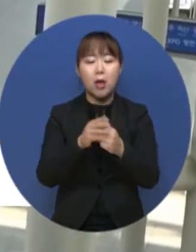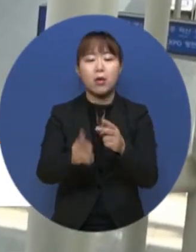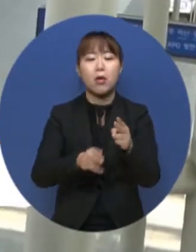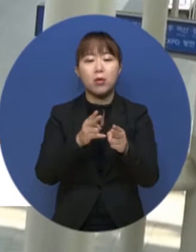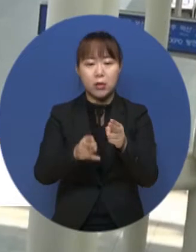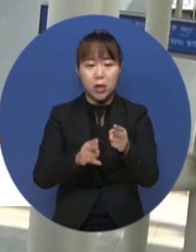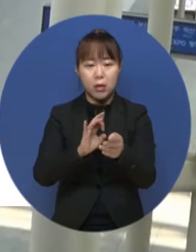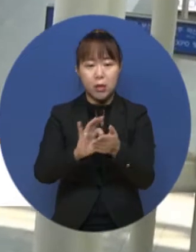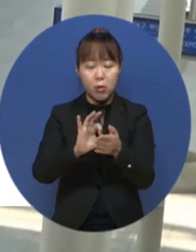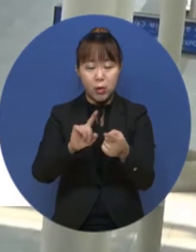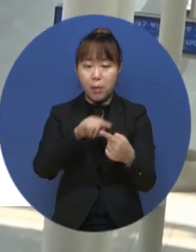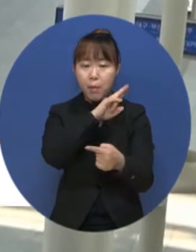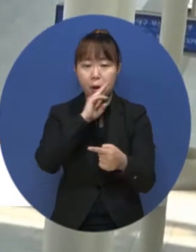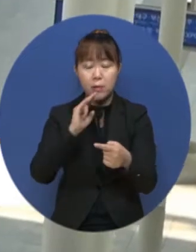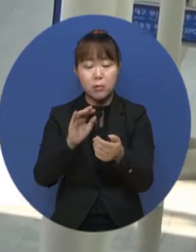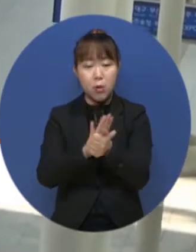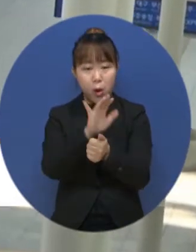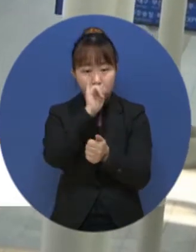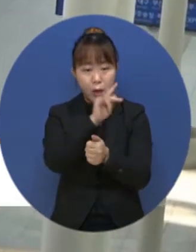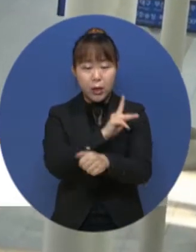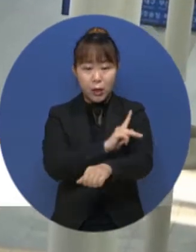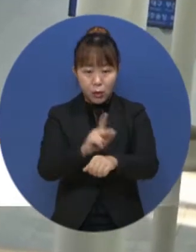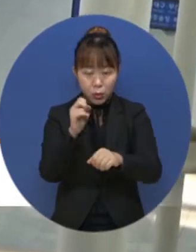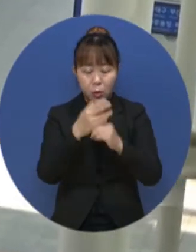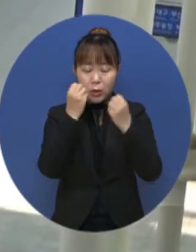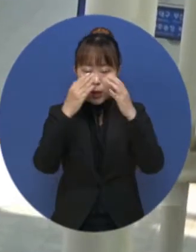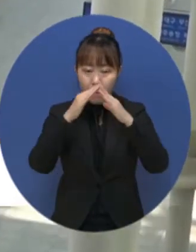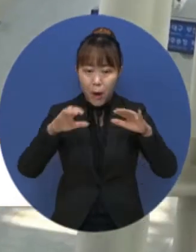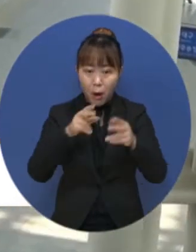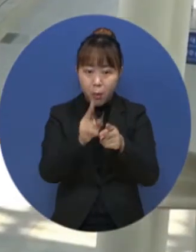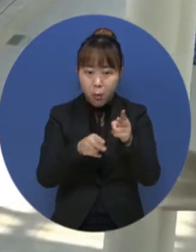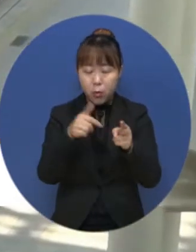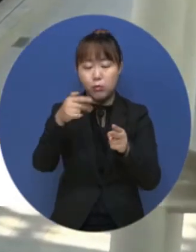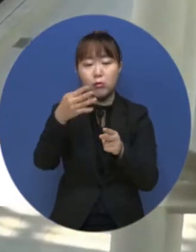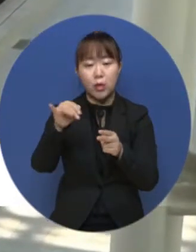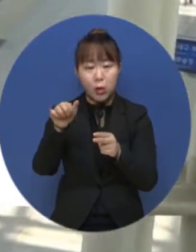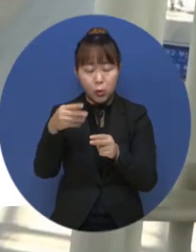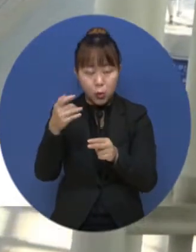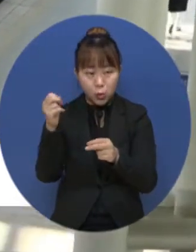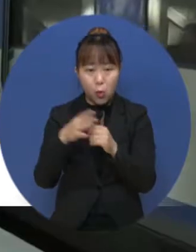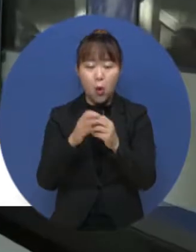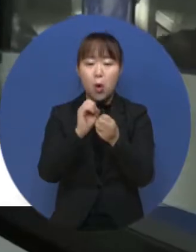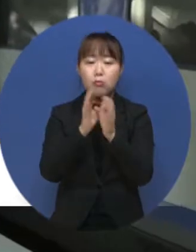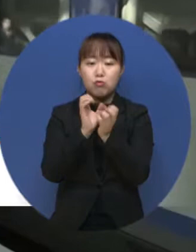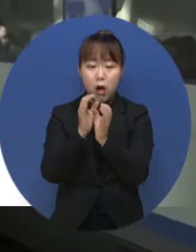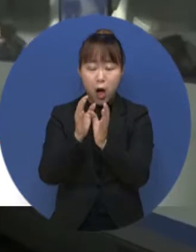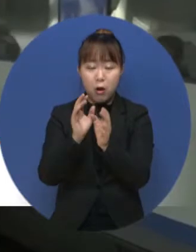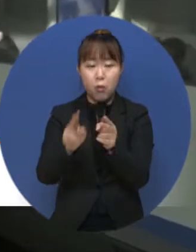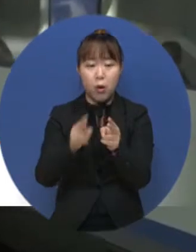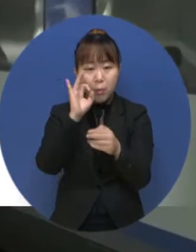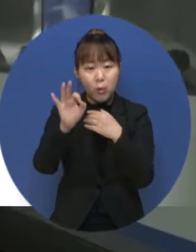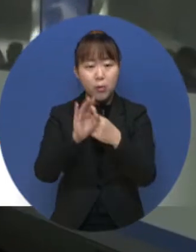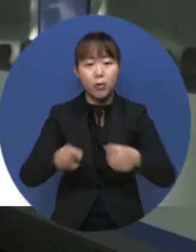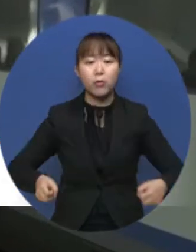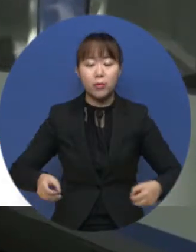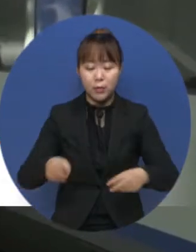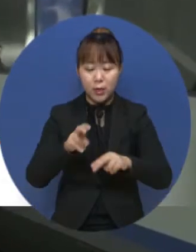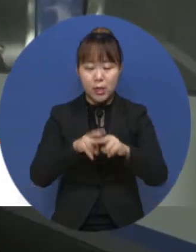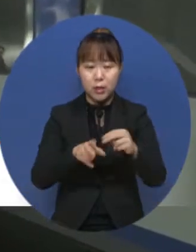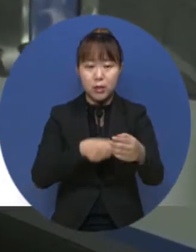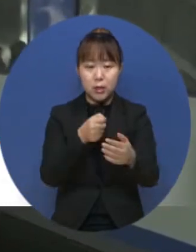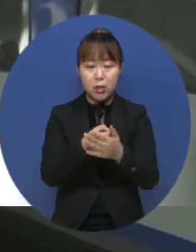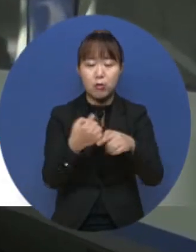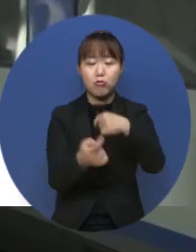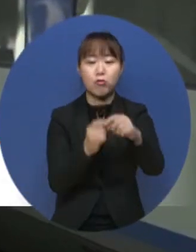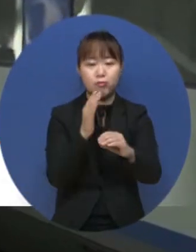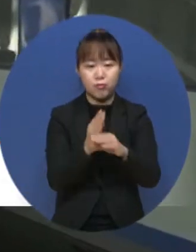있습니다. 현재 KTX와 새마을호, 누리로, 무궁화호에는 휠체어 좌석을 지정해 운영하고